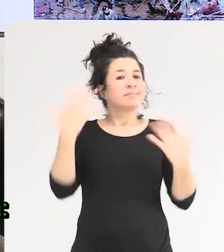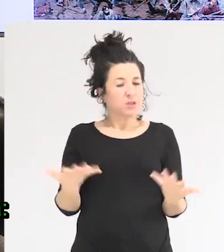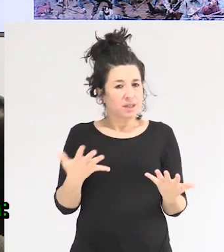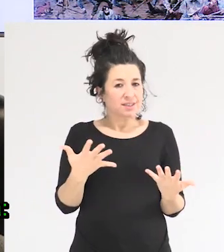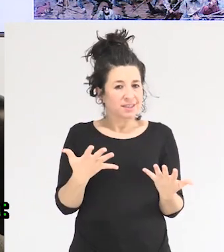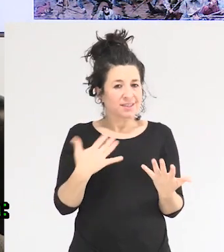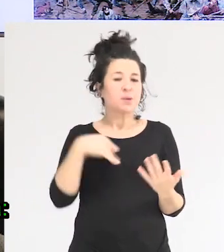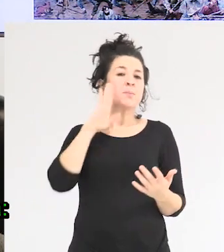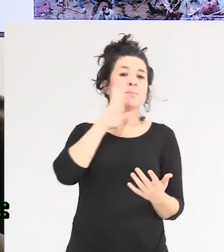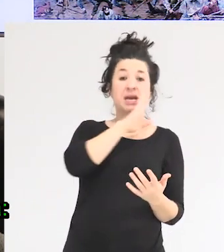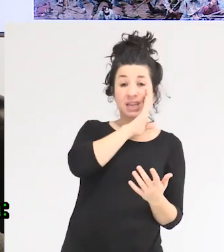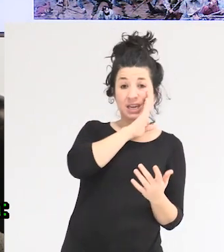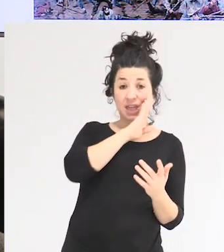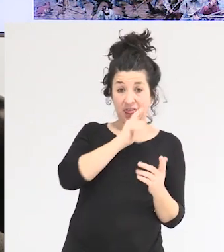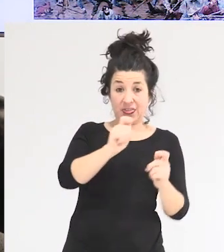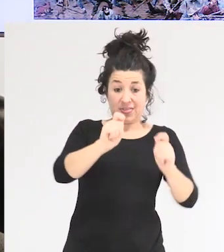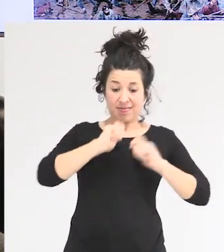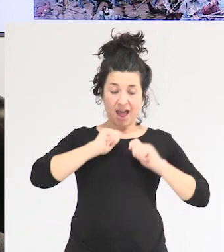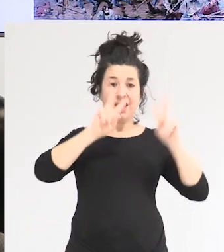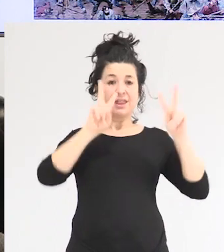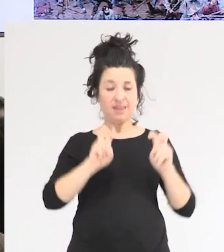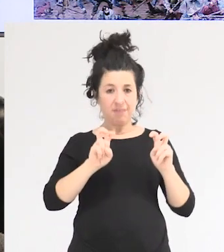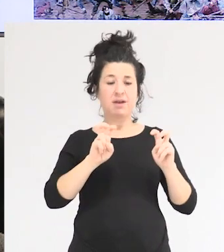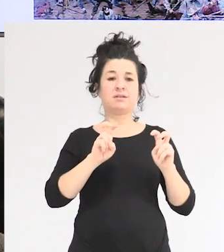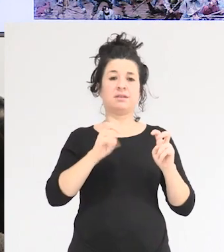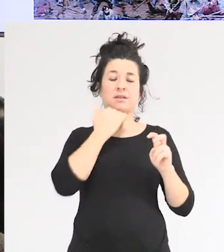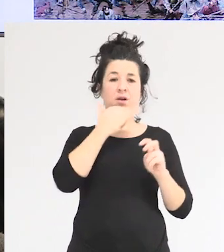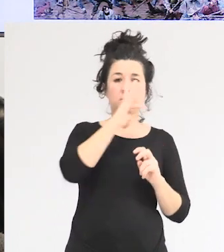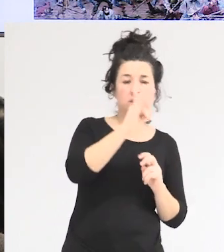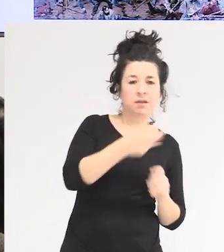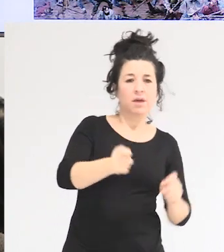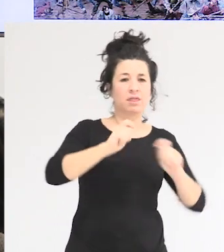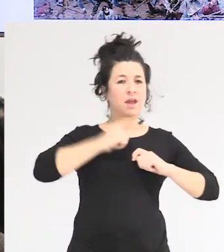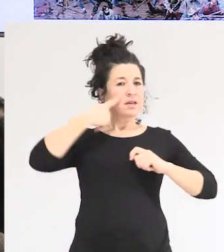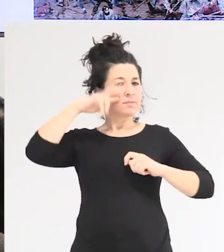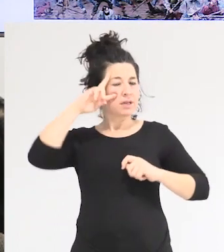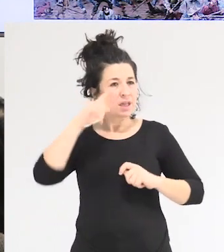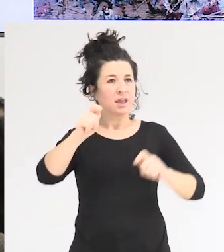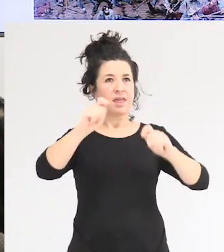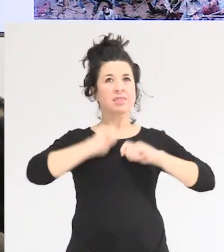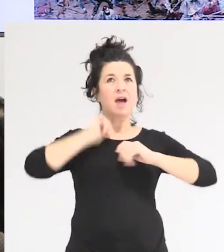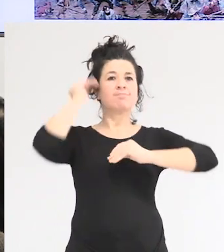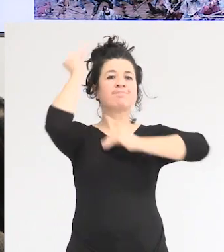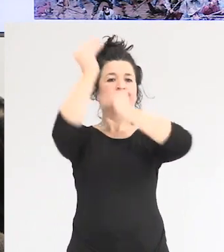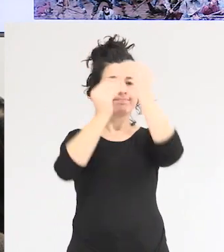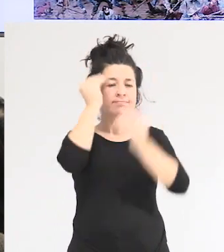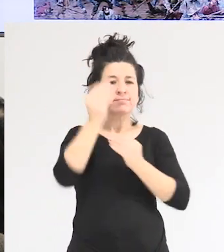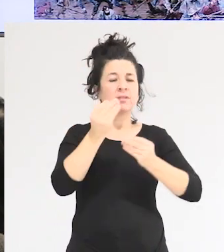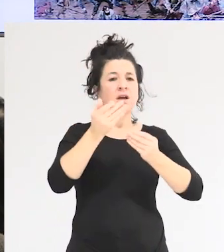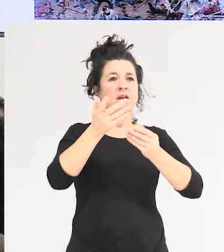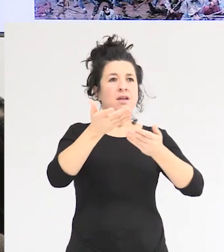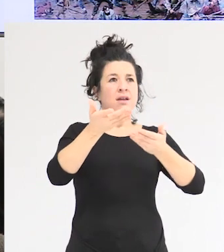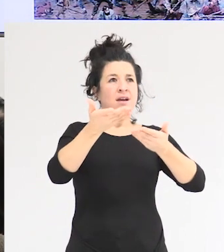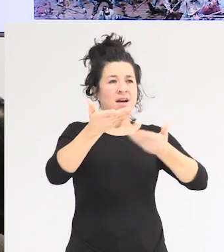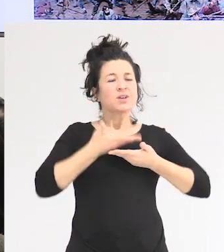positibo bat, amatasunarena, ematen dizu gai hau, ematen dizu esperientzia bat, ematen dizu zer pentsatu, laguntzen dizu zeure burua ezagutzen